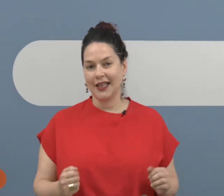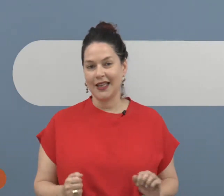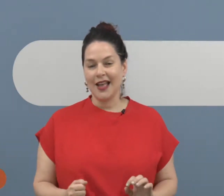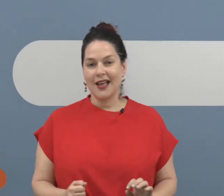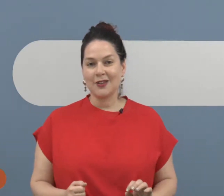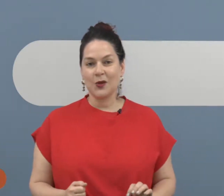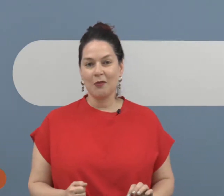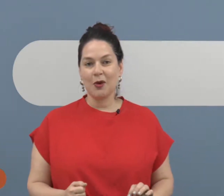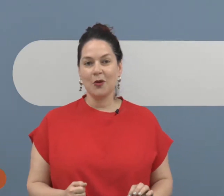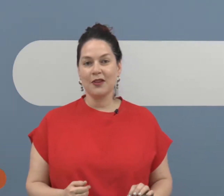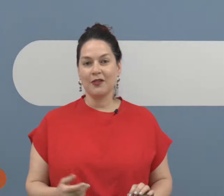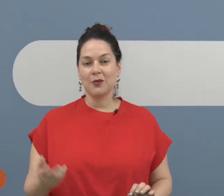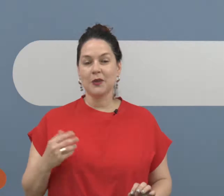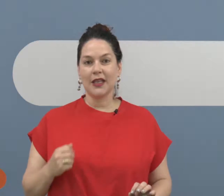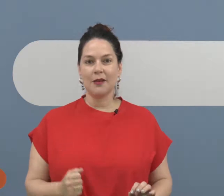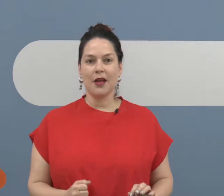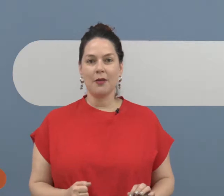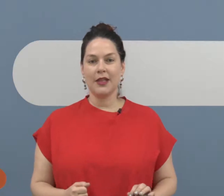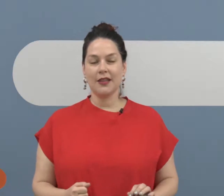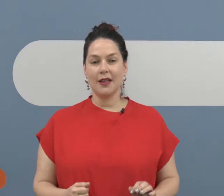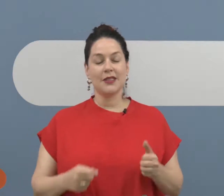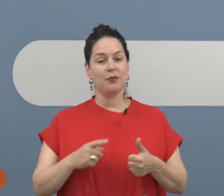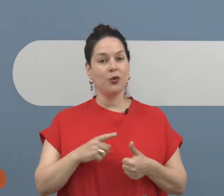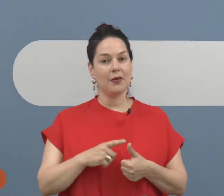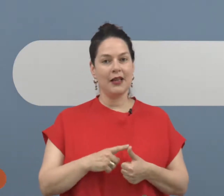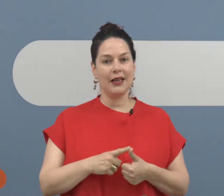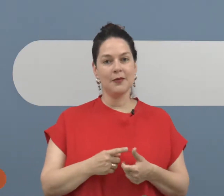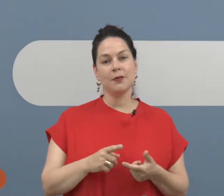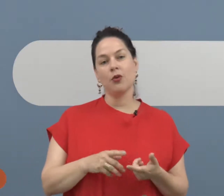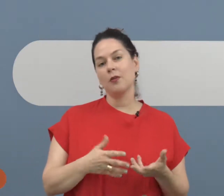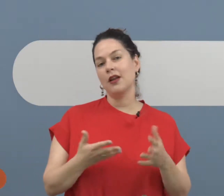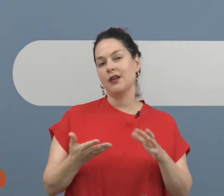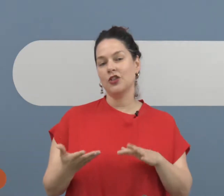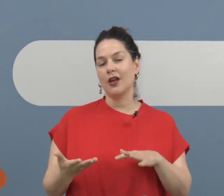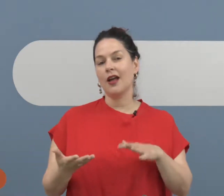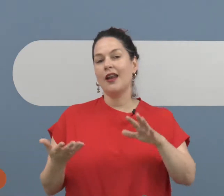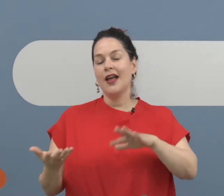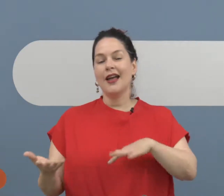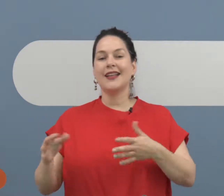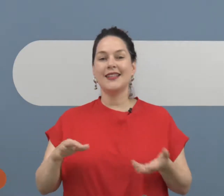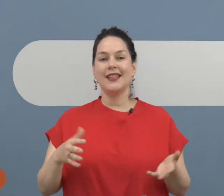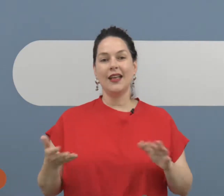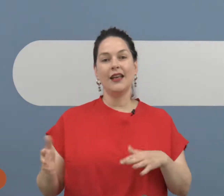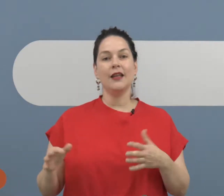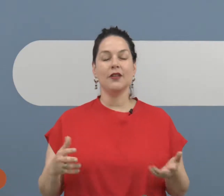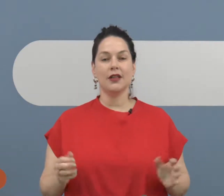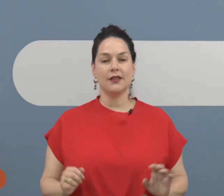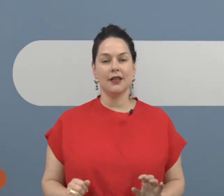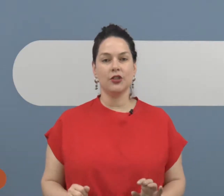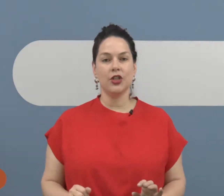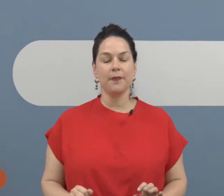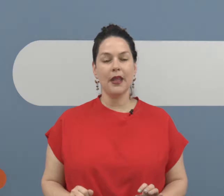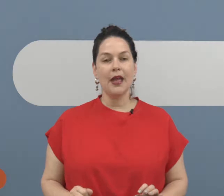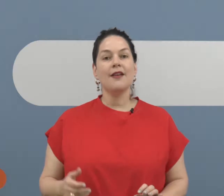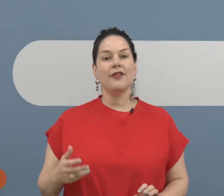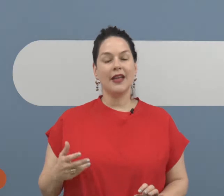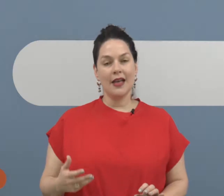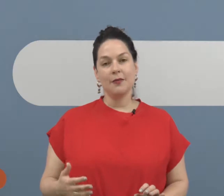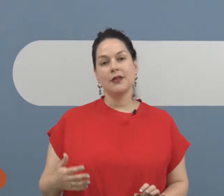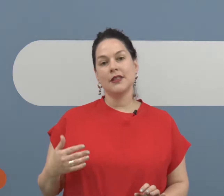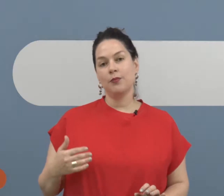והם עסוקים בכל מיני דברים שמטרידים גם בני אדם. אז סיפורים על אלים, סיפורים על, על חצי אלים וחצי